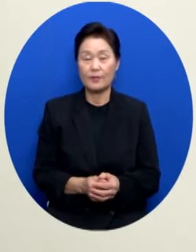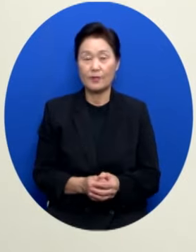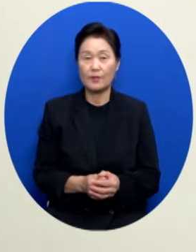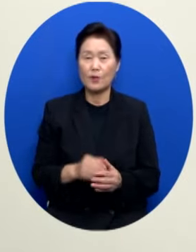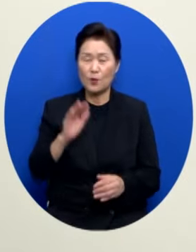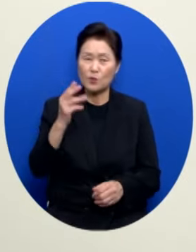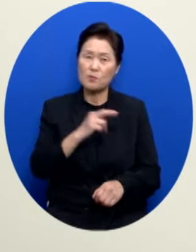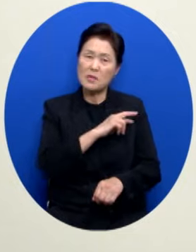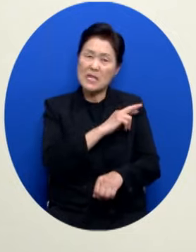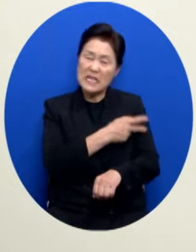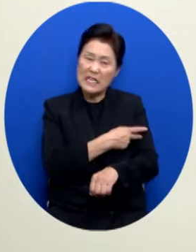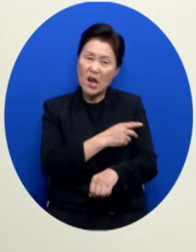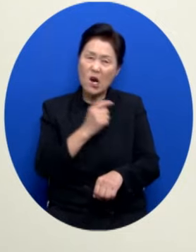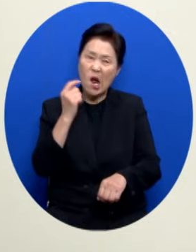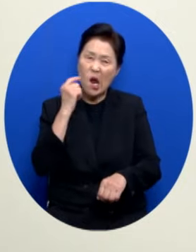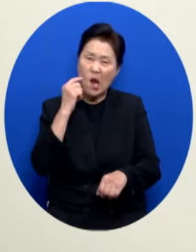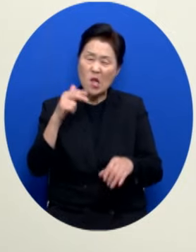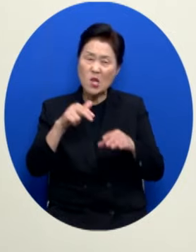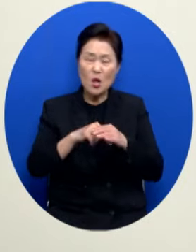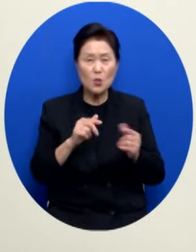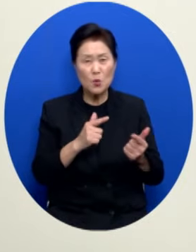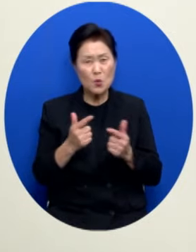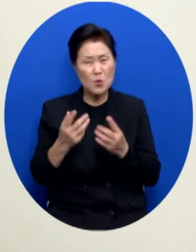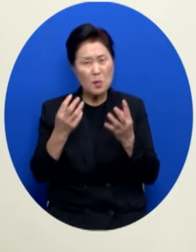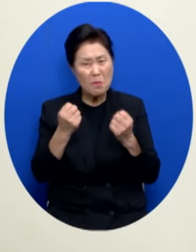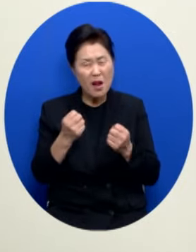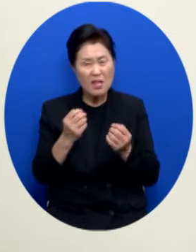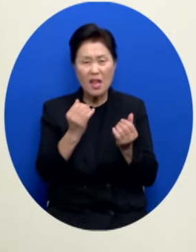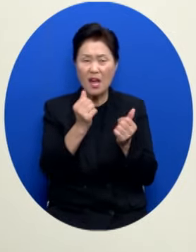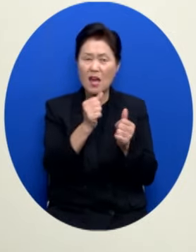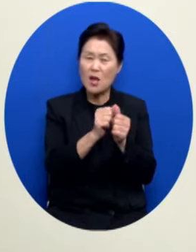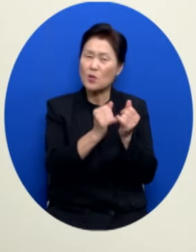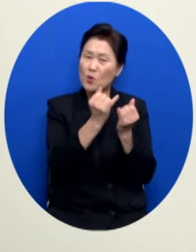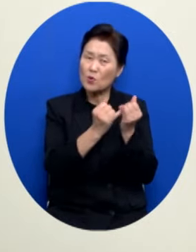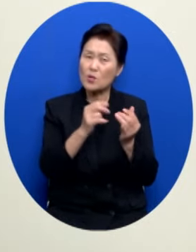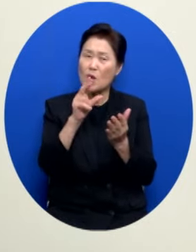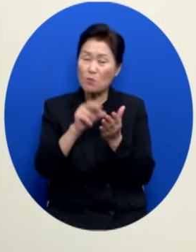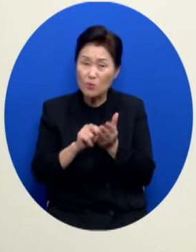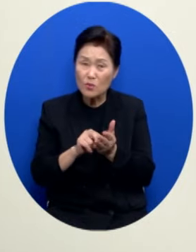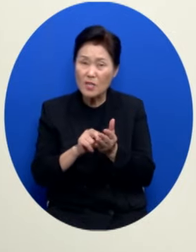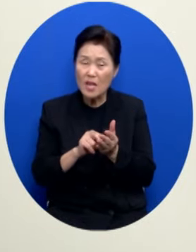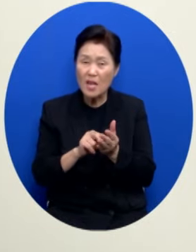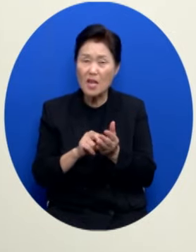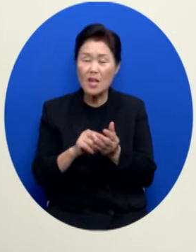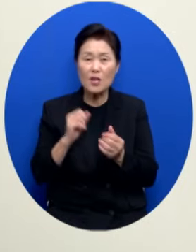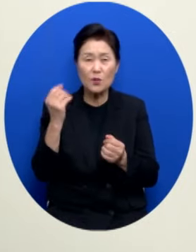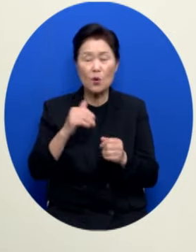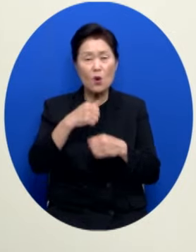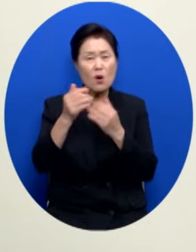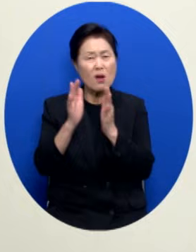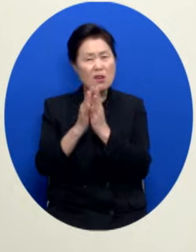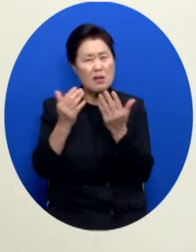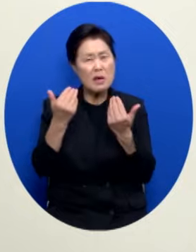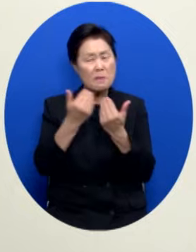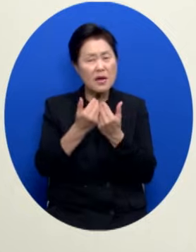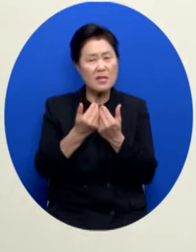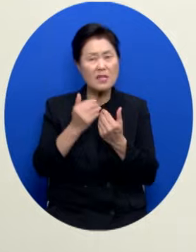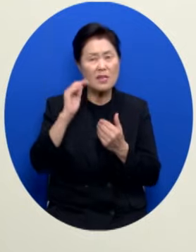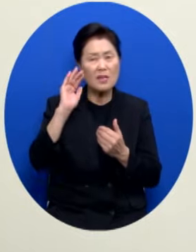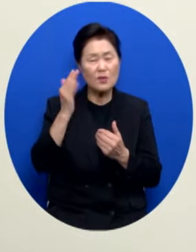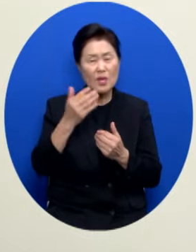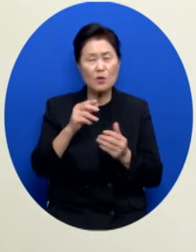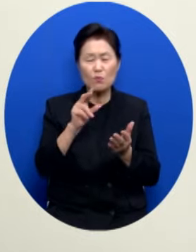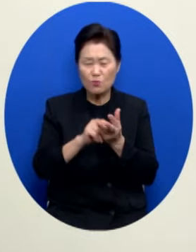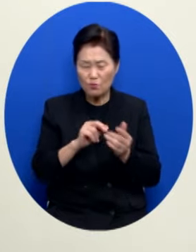이단과 사이비를 비롯해서 동성애 문제 등이 한국교회 또 반성경적인 어떤 이런 움직임들이 한국교회를 많이